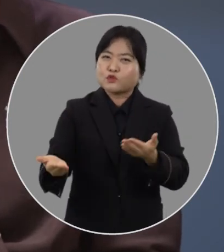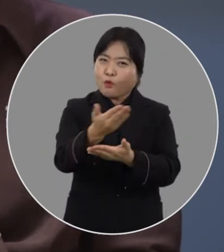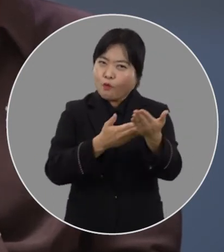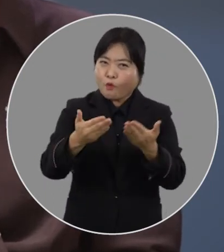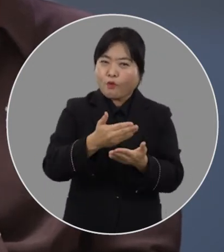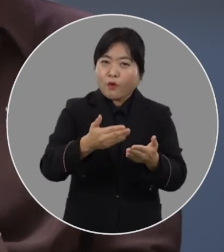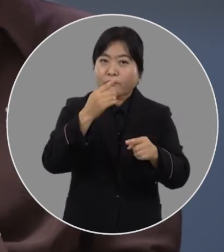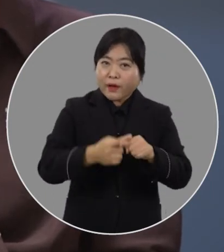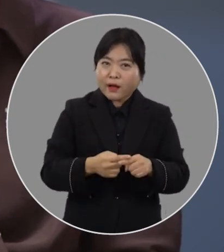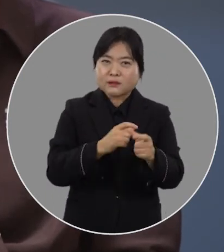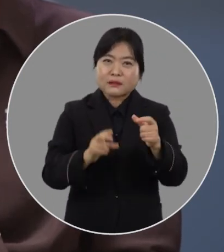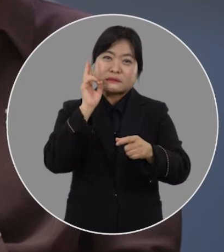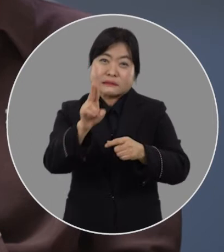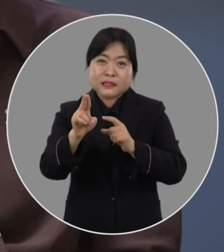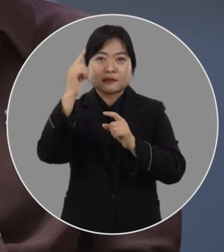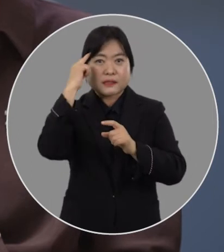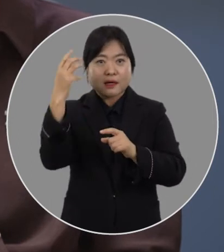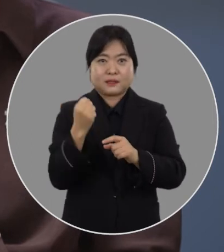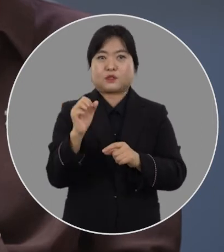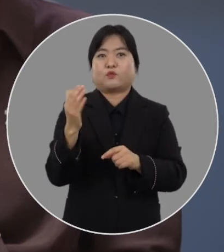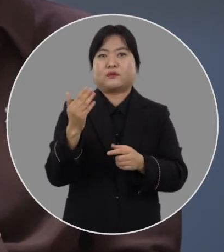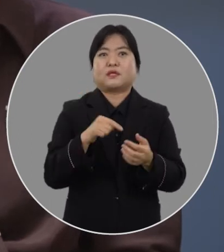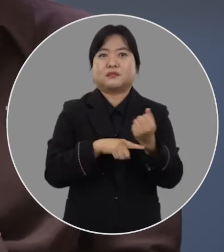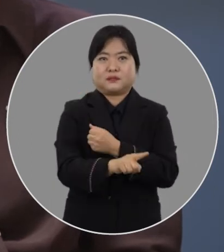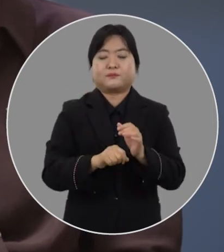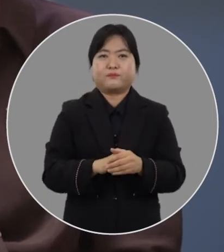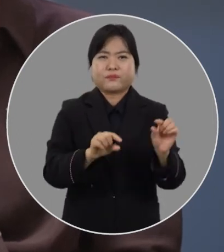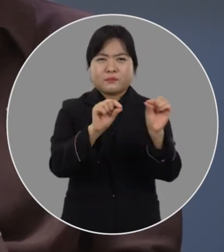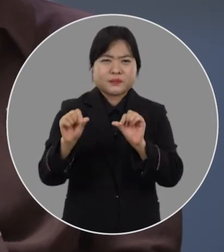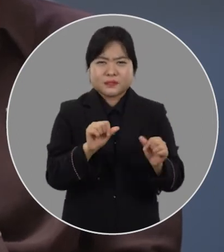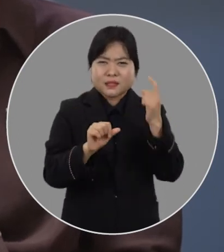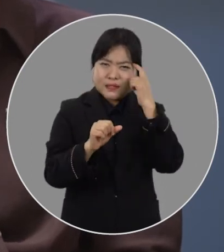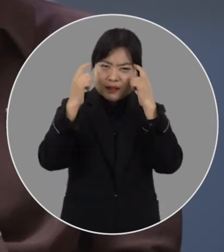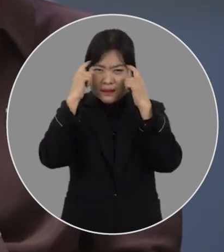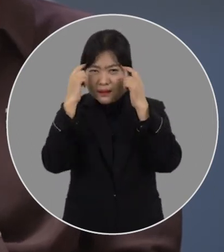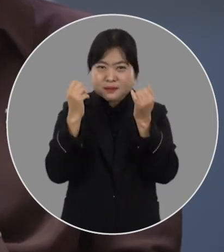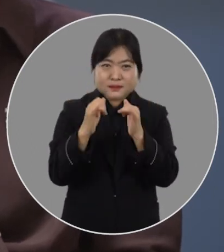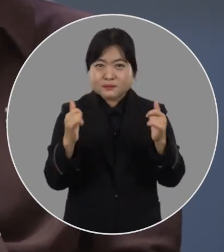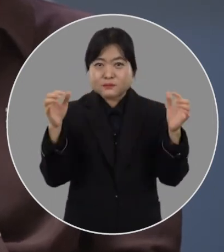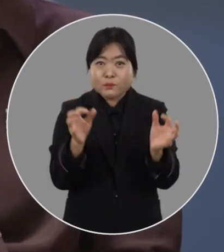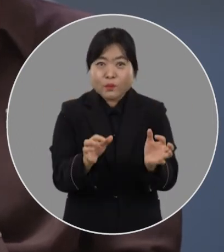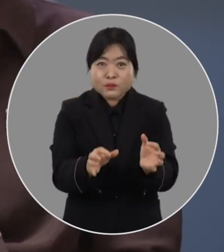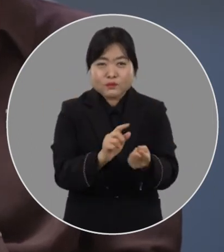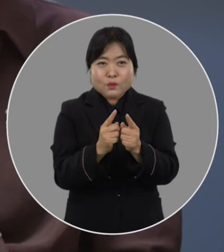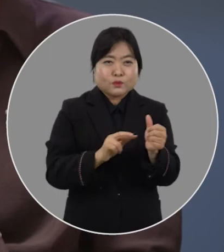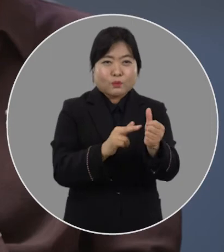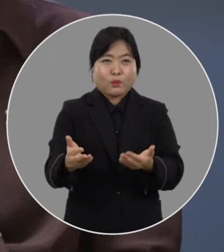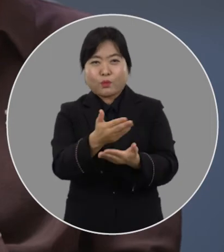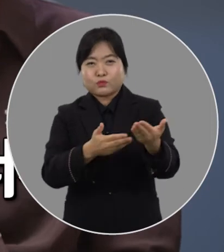보면 더 극단적인 견해를 갖게 된다는 것인데요. 비슷한 생각을 가진 사람들이 모여서 서로